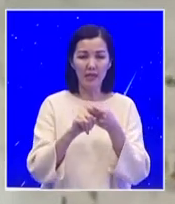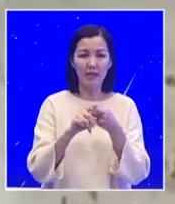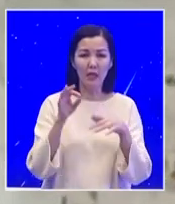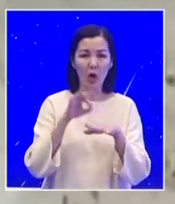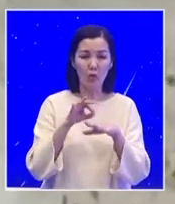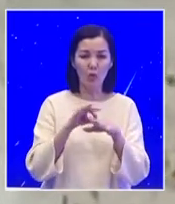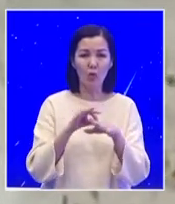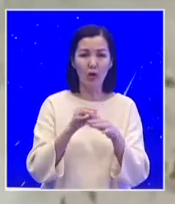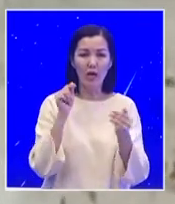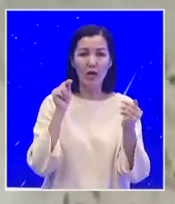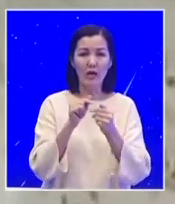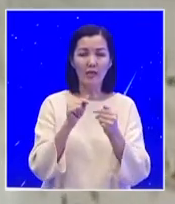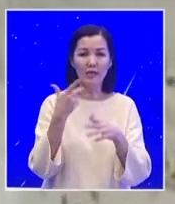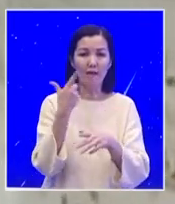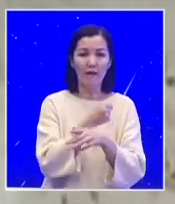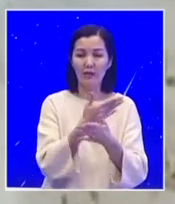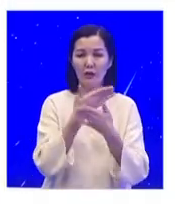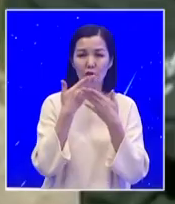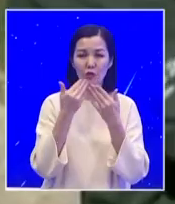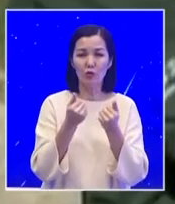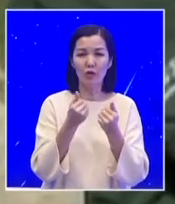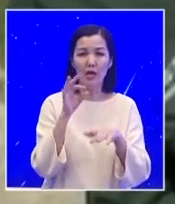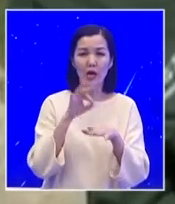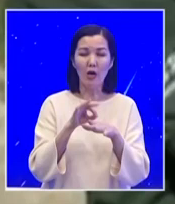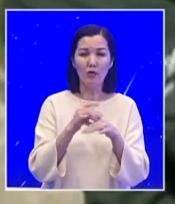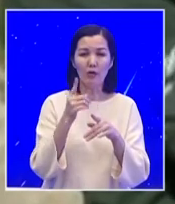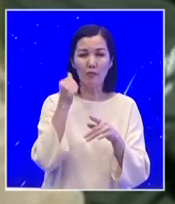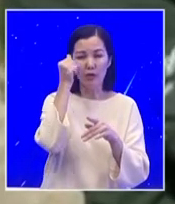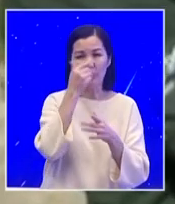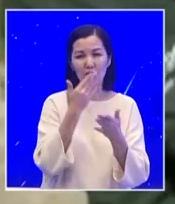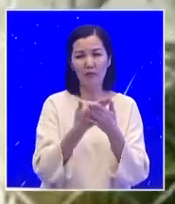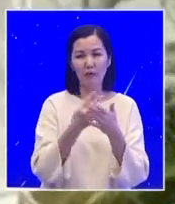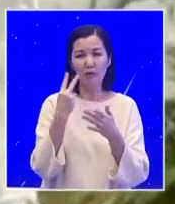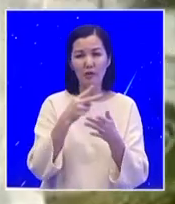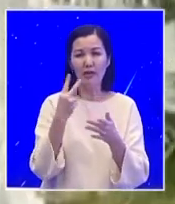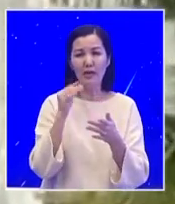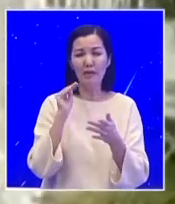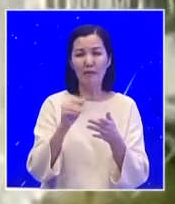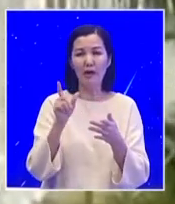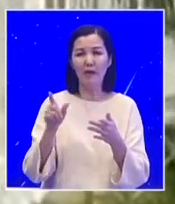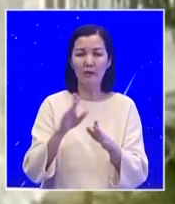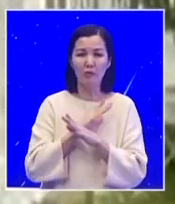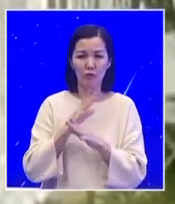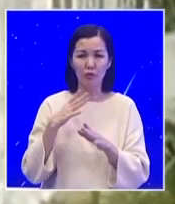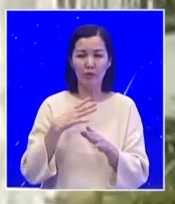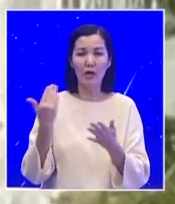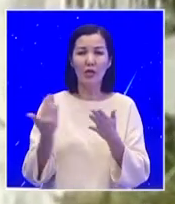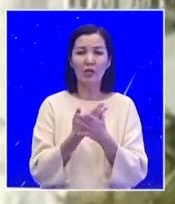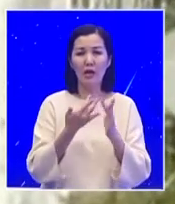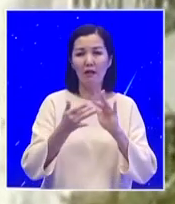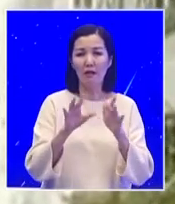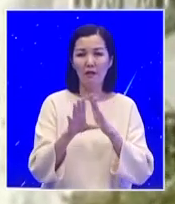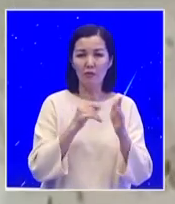ауру. Оған қарсы арнайы вакциналар жоқ. Бұл дерттен жыл сайын шамамен 22 мың адам көз жұмады. Топтаманы